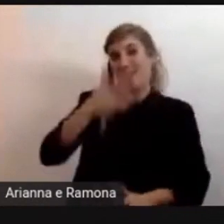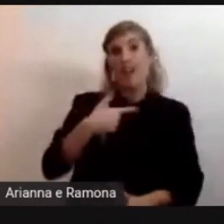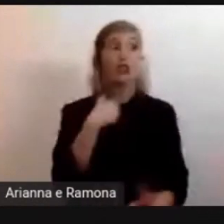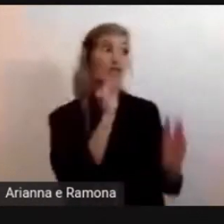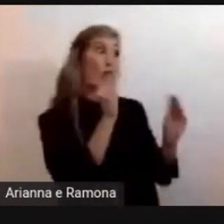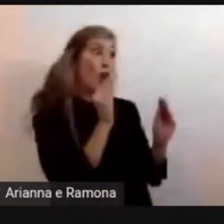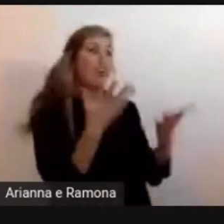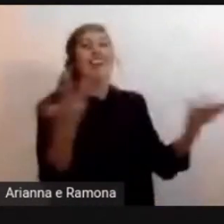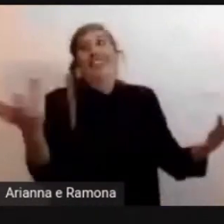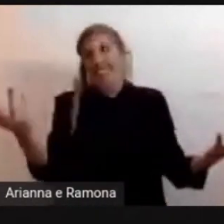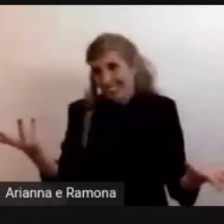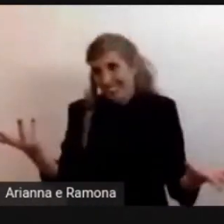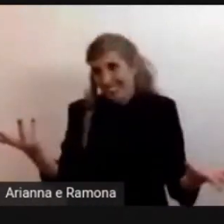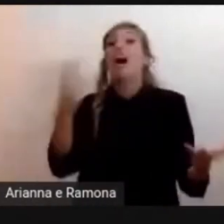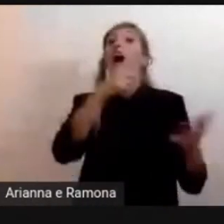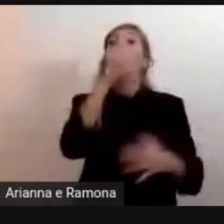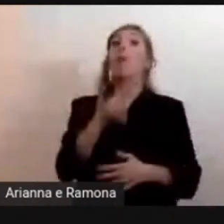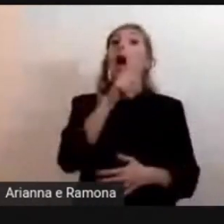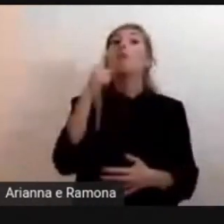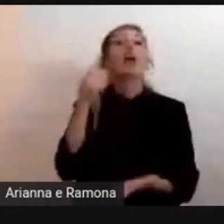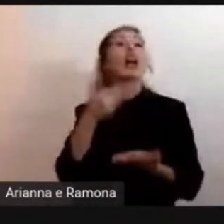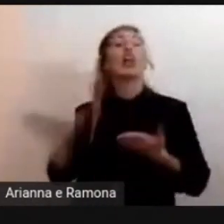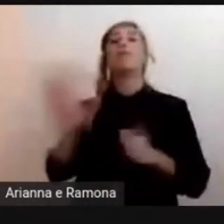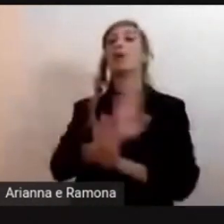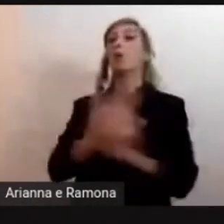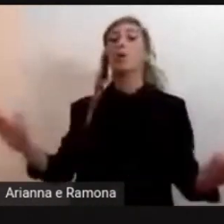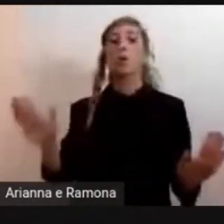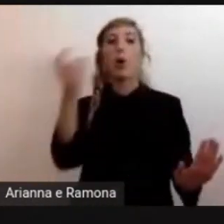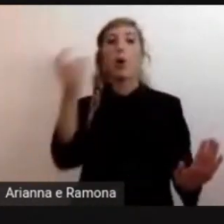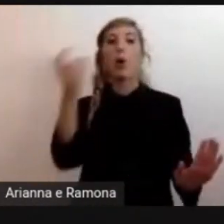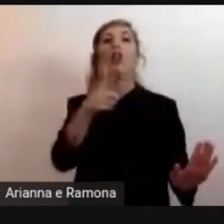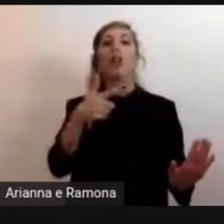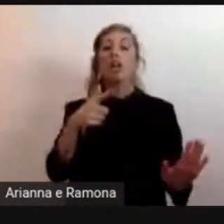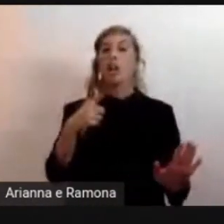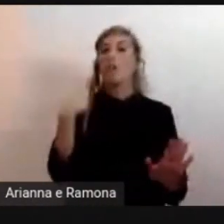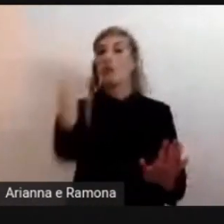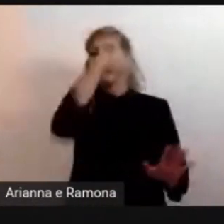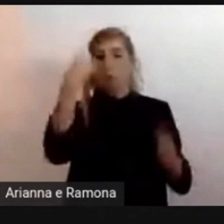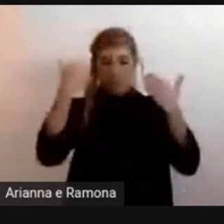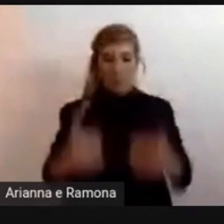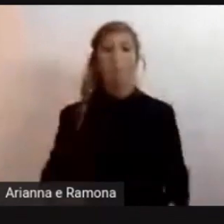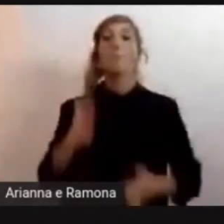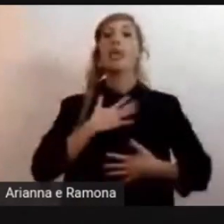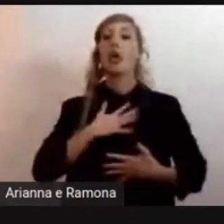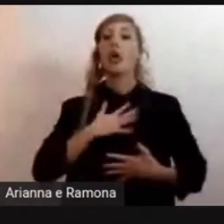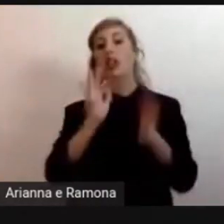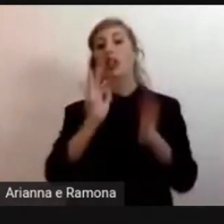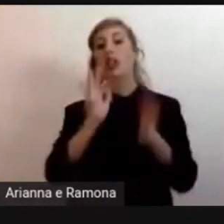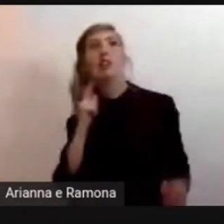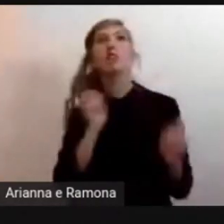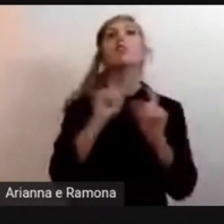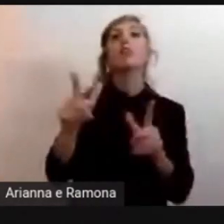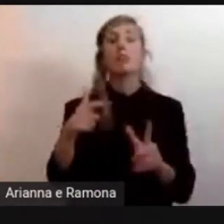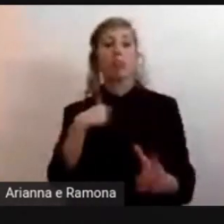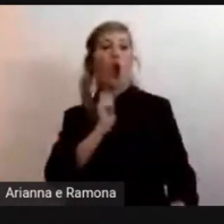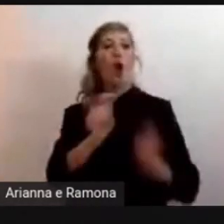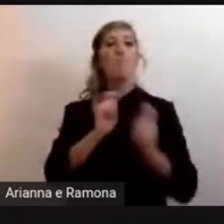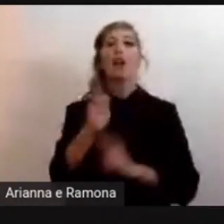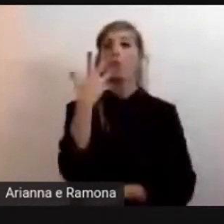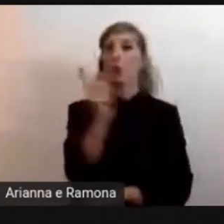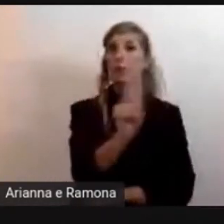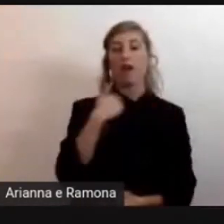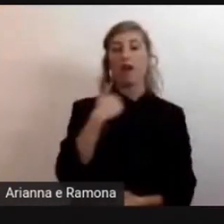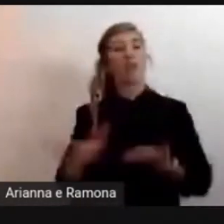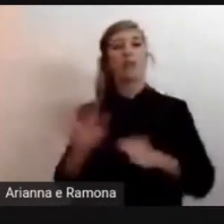sì perché non vuole mercificare la sua immagine per reperire quello che abbiamo appena